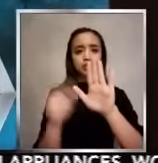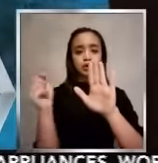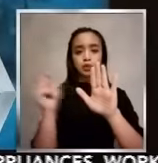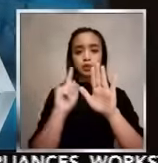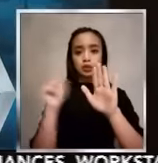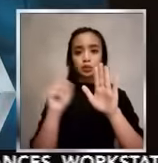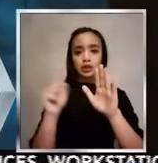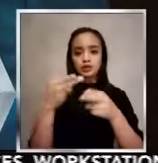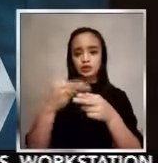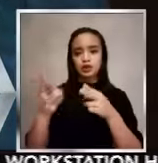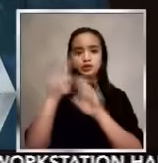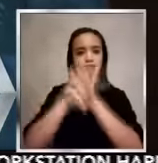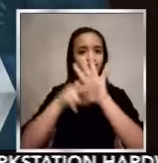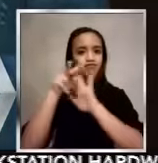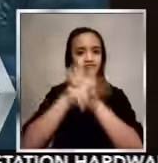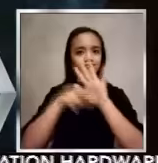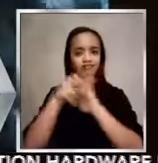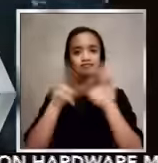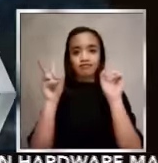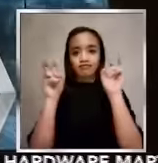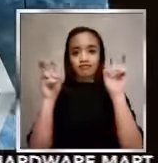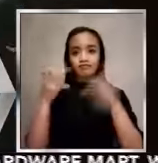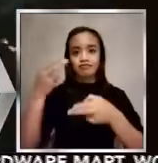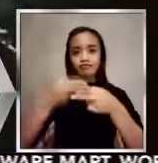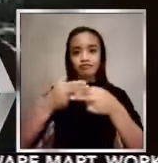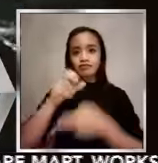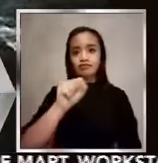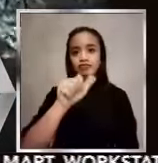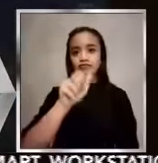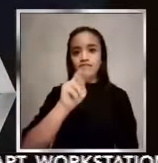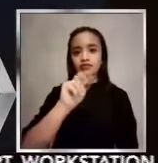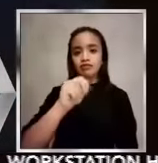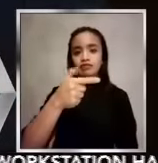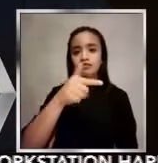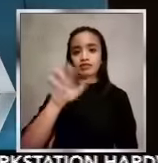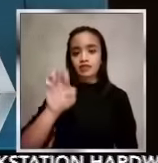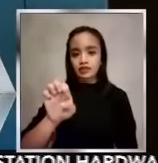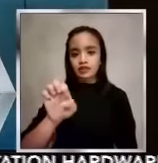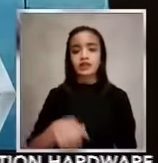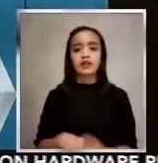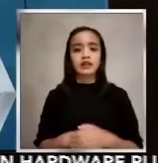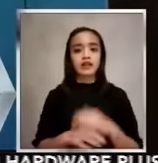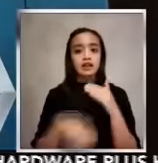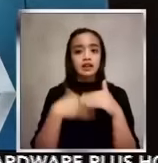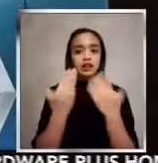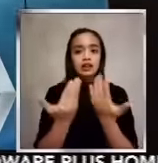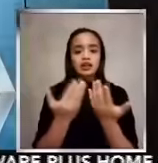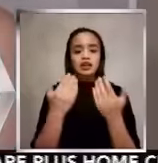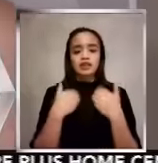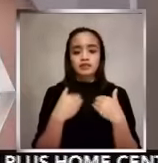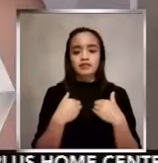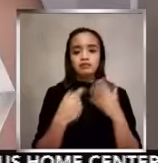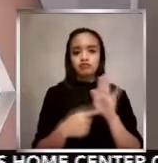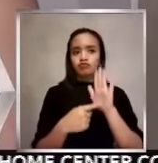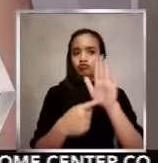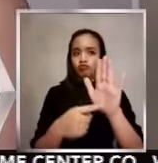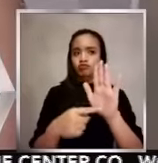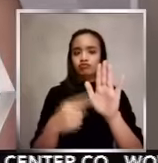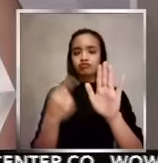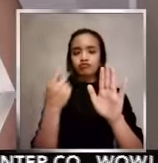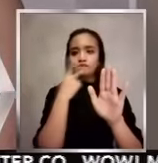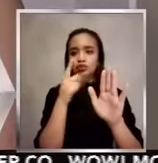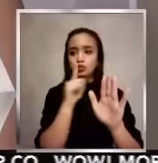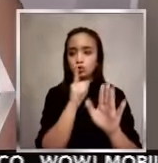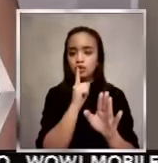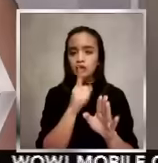Chronicles sangre Kinalimutan daw ang mga bid sa paunang Pasilip sa sangre kahapon pa namin